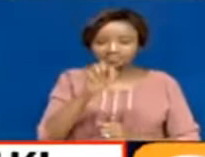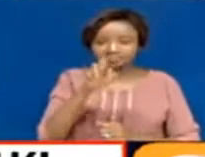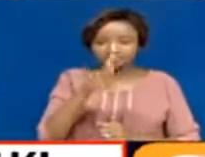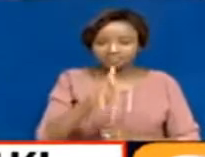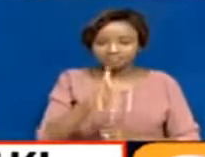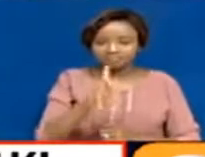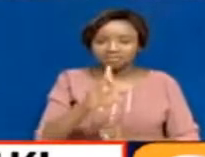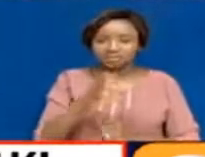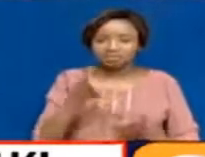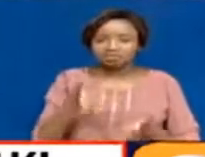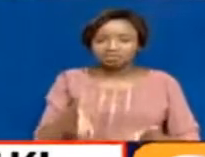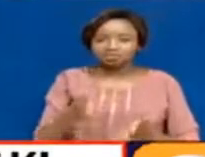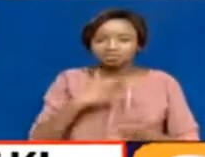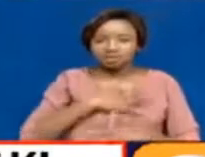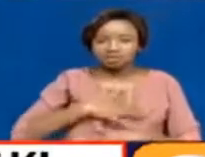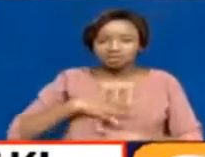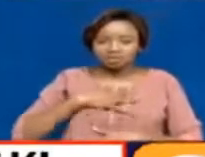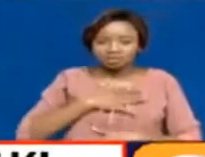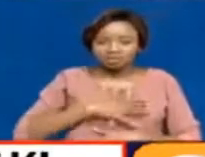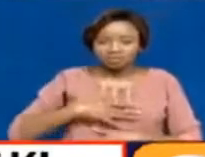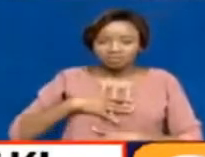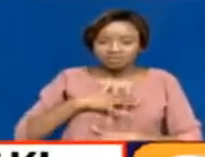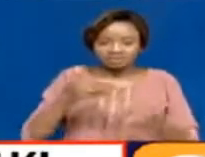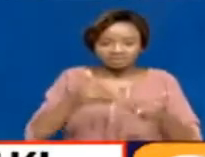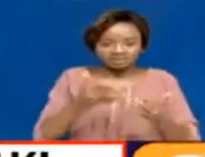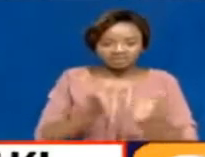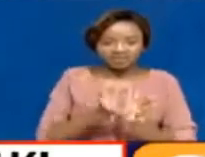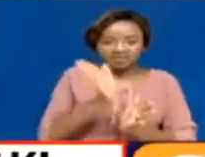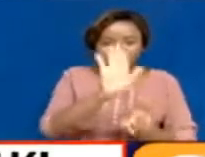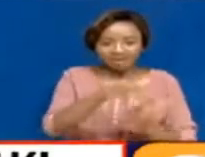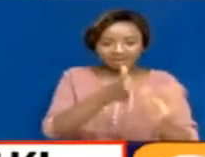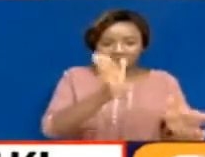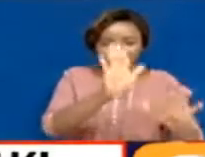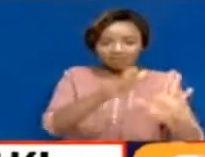tunaomba tuweze familia kurejea. We can go back.